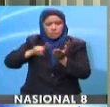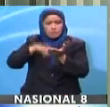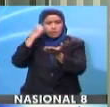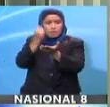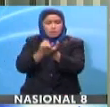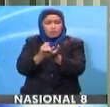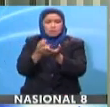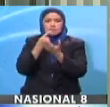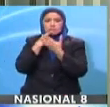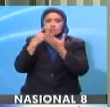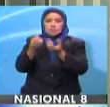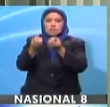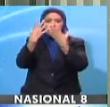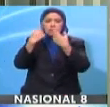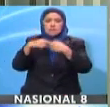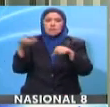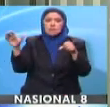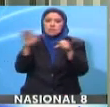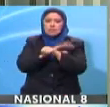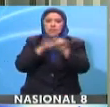130 orang